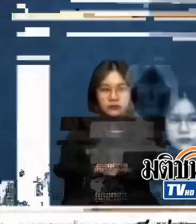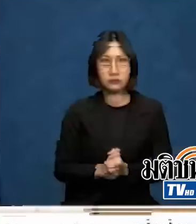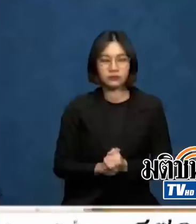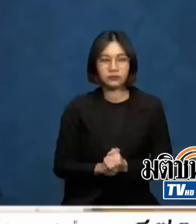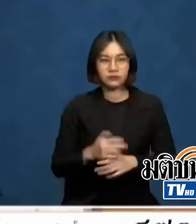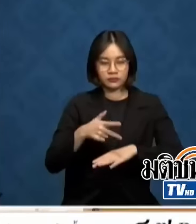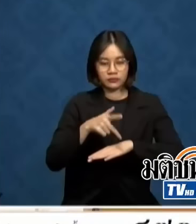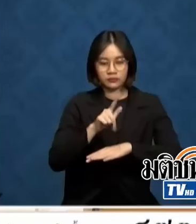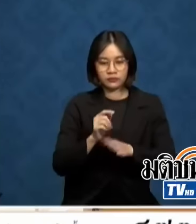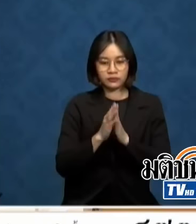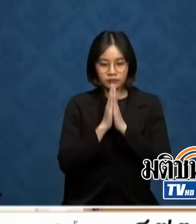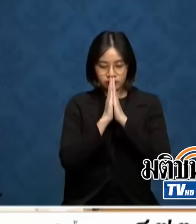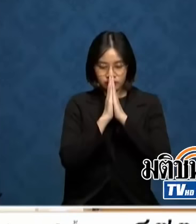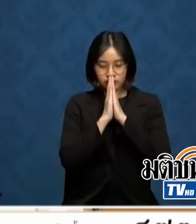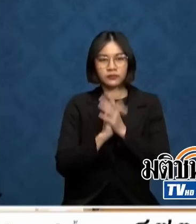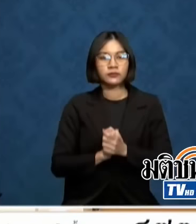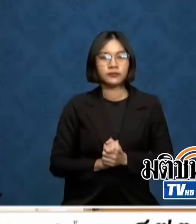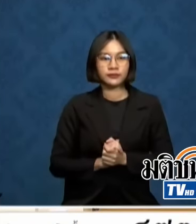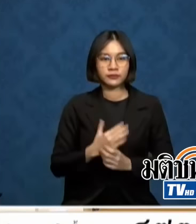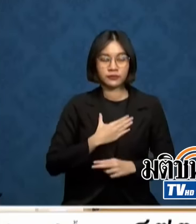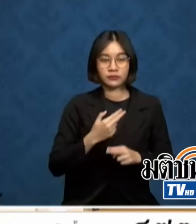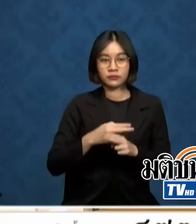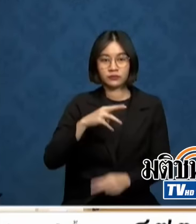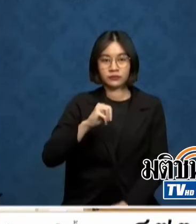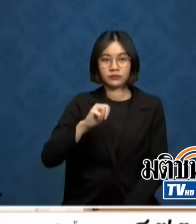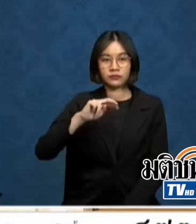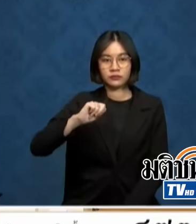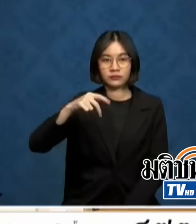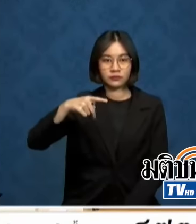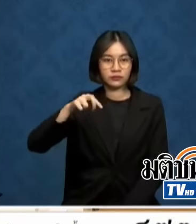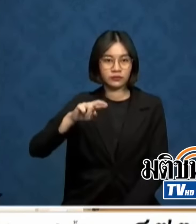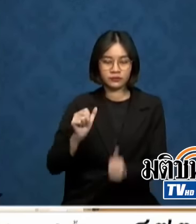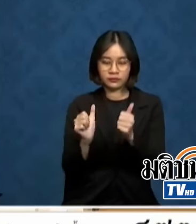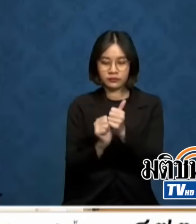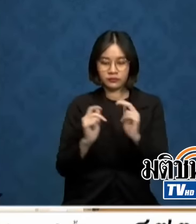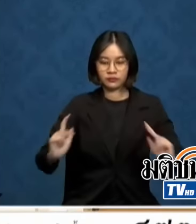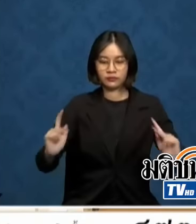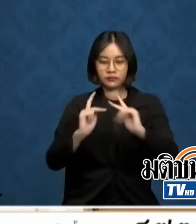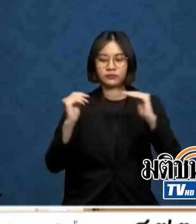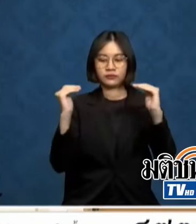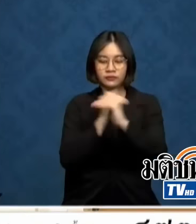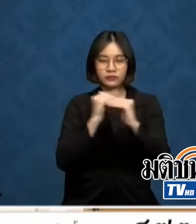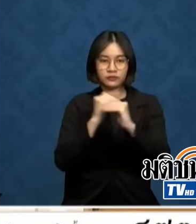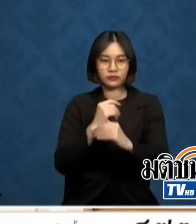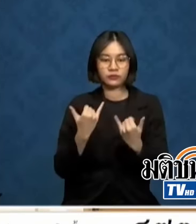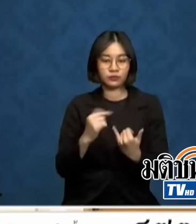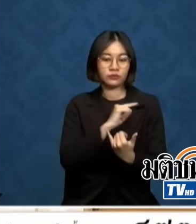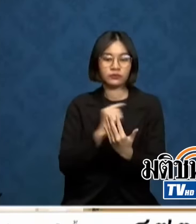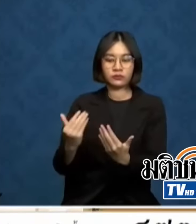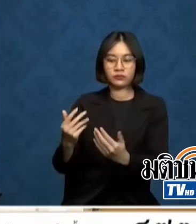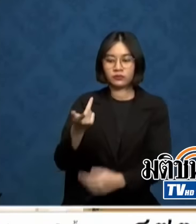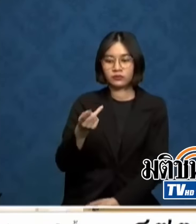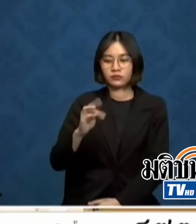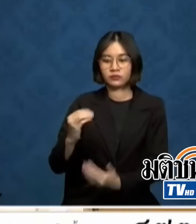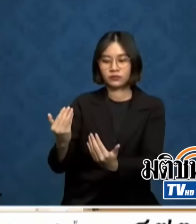กราบเรียนท่านประธานสภาที่เคารพดิฉันมนพรเจริญศรีรัฐมนตรีช่วยว่าการกระทรวงคมนาคมได้รับมอบหมายจากคณะ